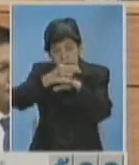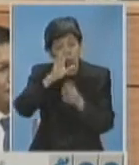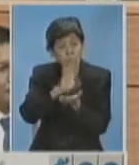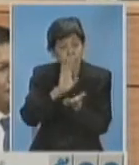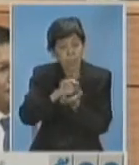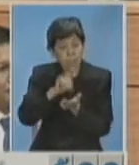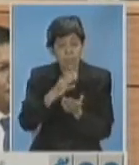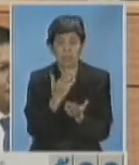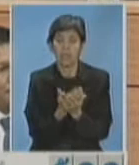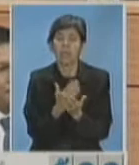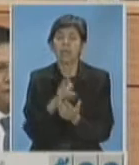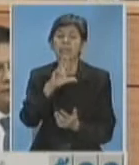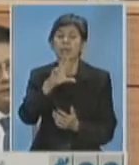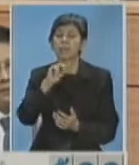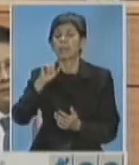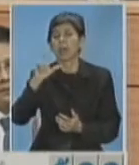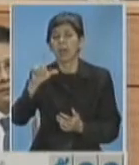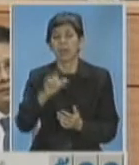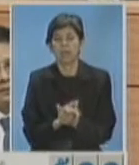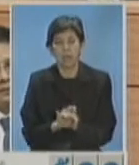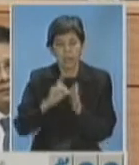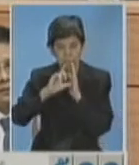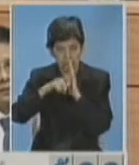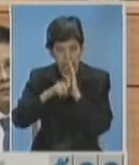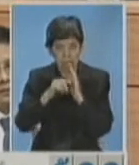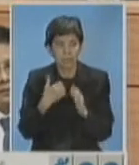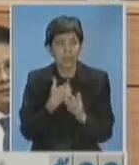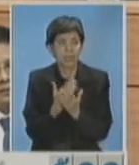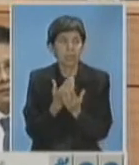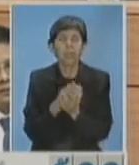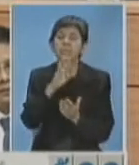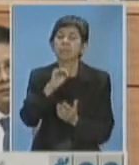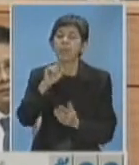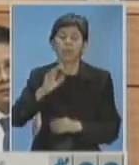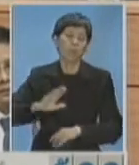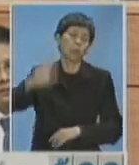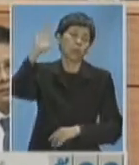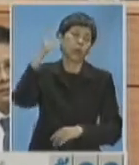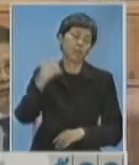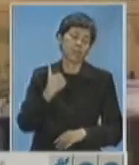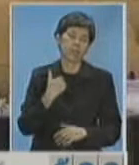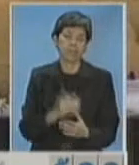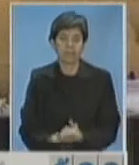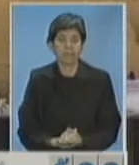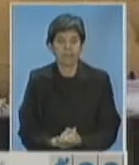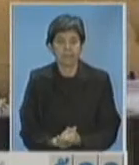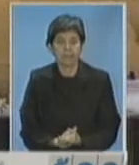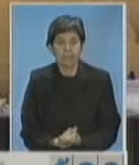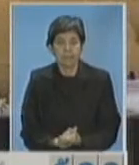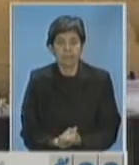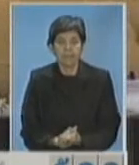ห่งนี้เป็นเงินถึง30ล้านและห้องเลขาธิการสภา40ล้าน มีผู้ประท้วงครับ